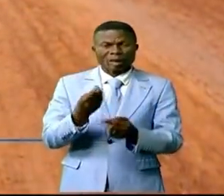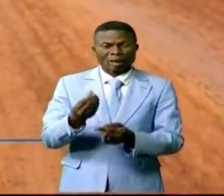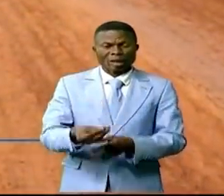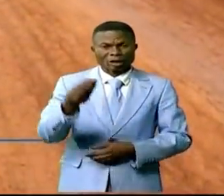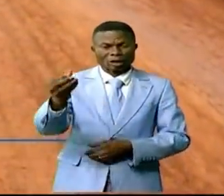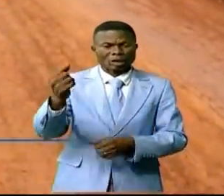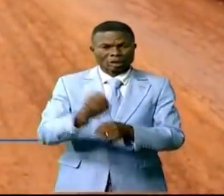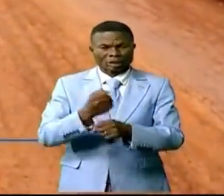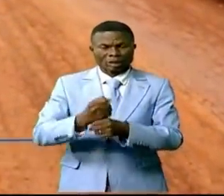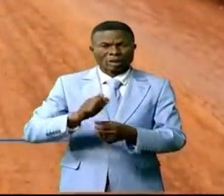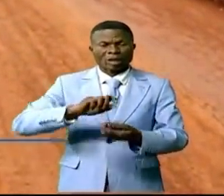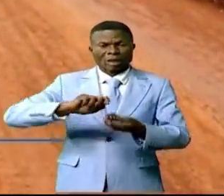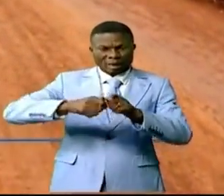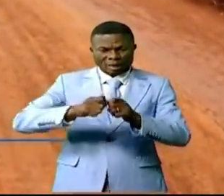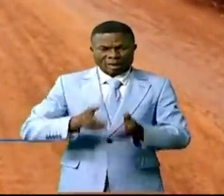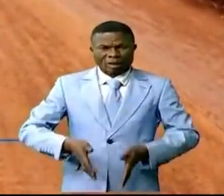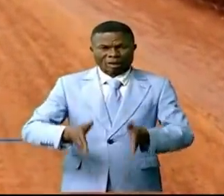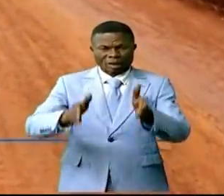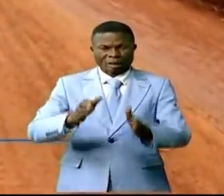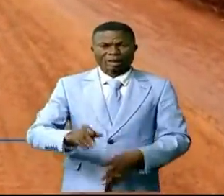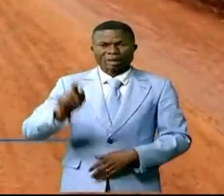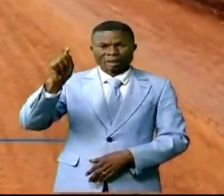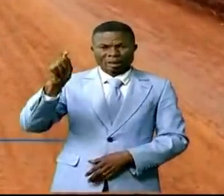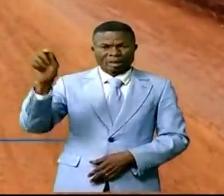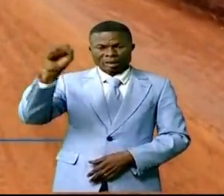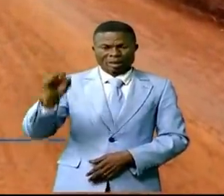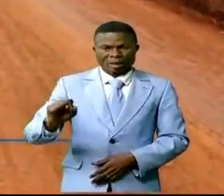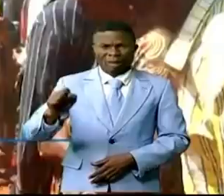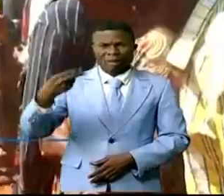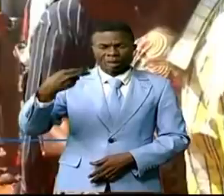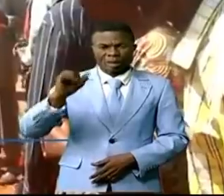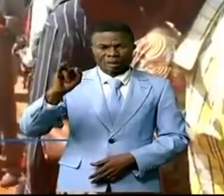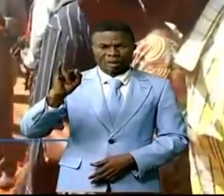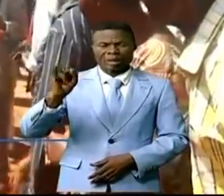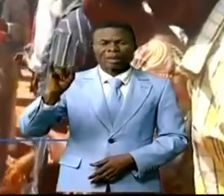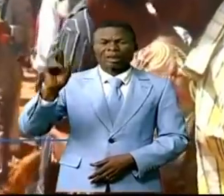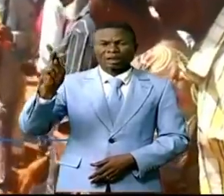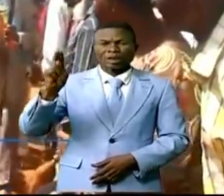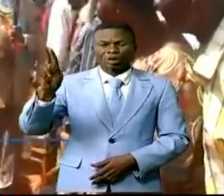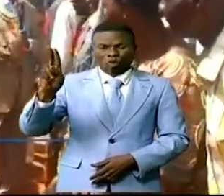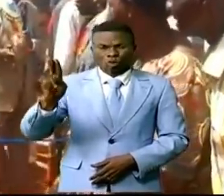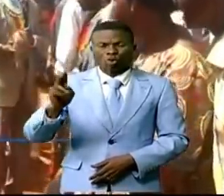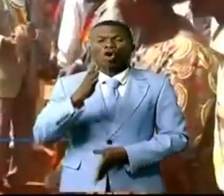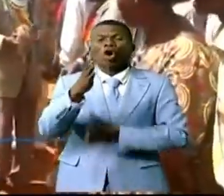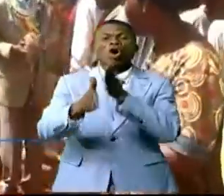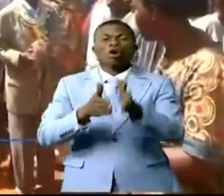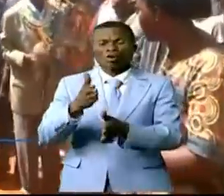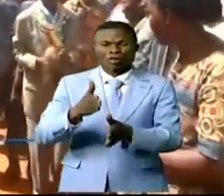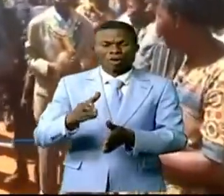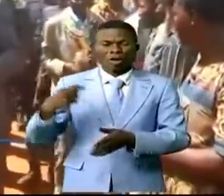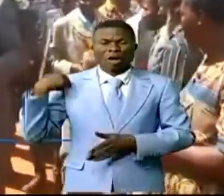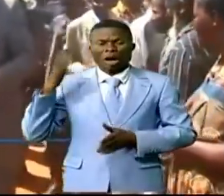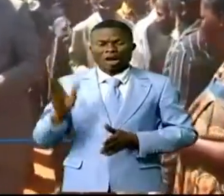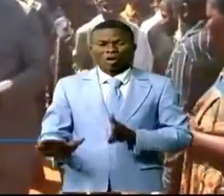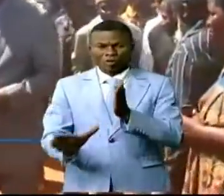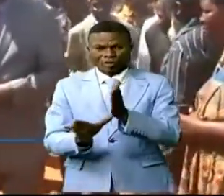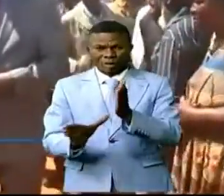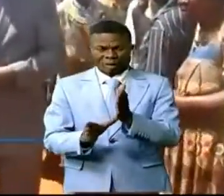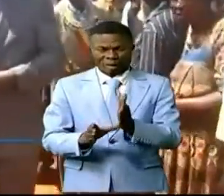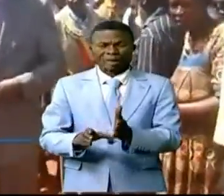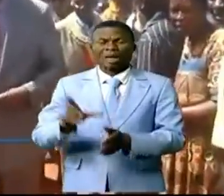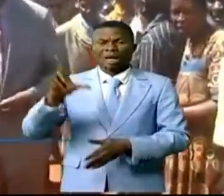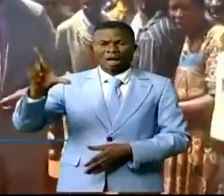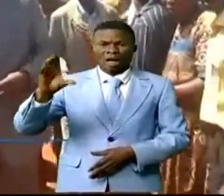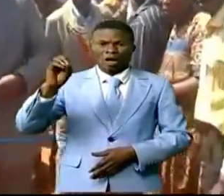travaux d'entretien de la route Tshikui-Ngandajika ont été détournés. Le gouverneur intérimaire de Lomami, Edouard Mulumba